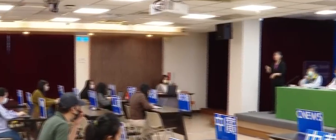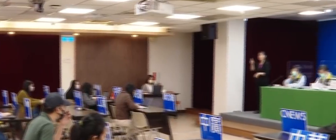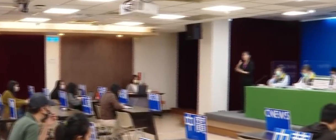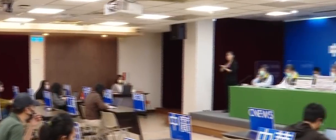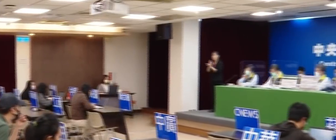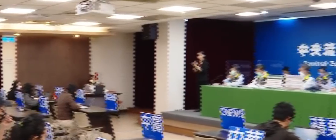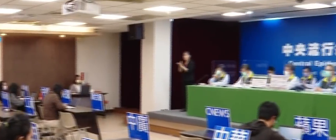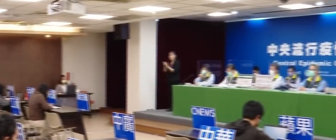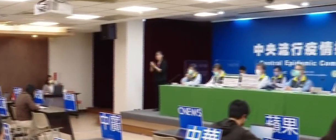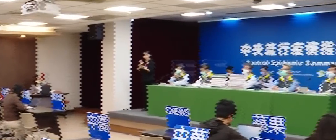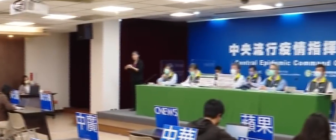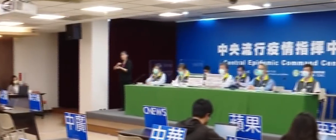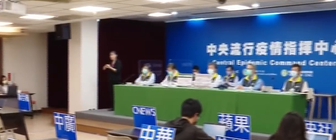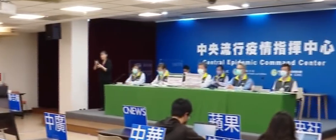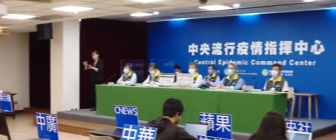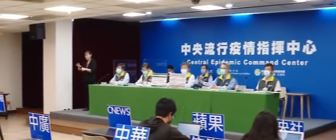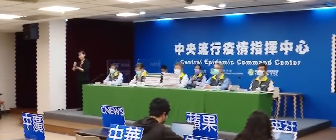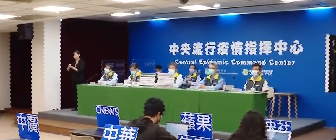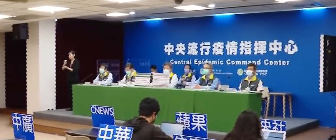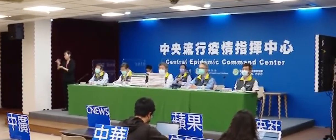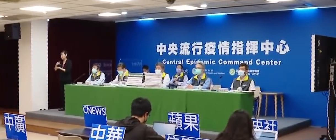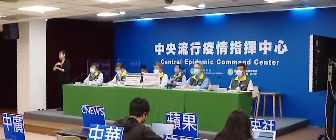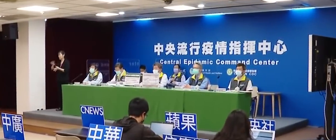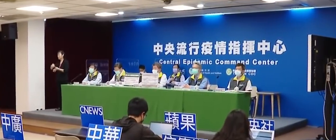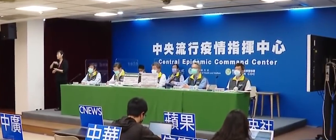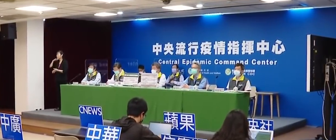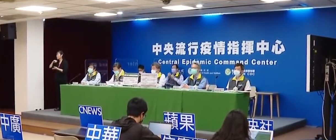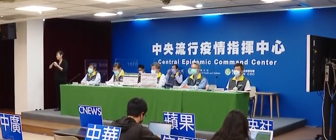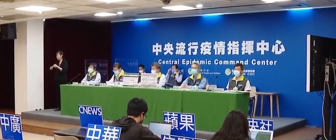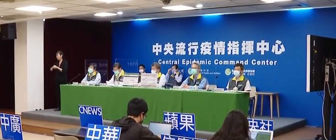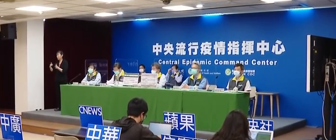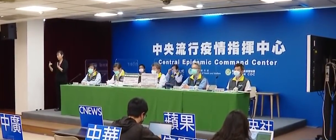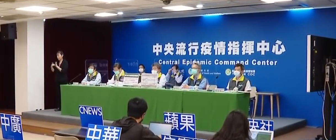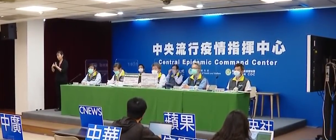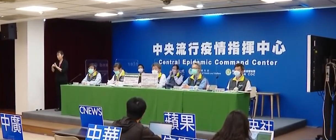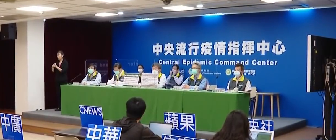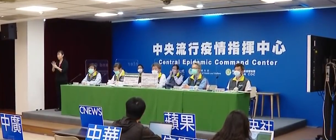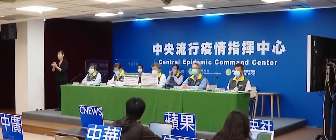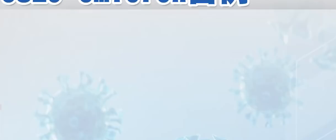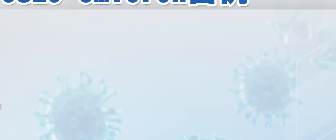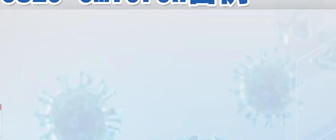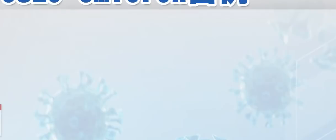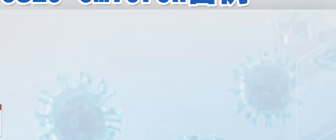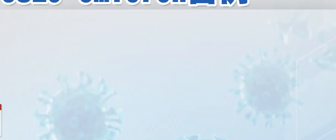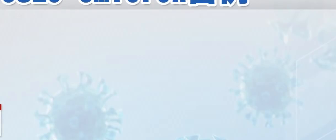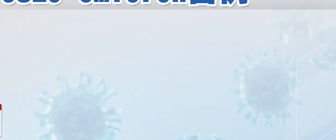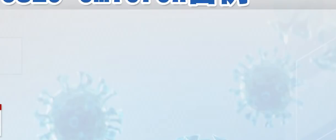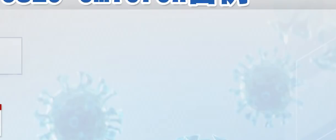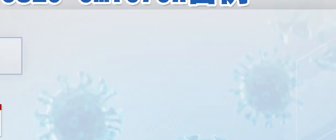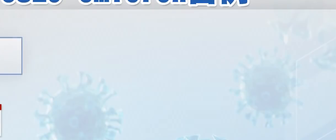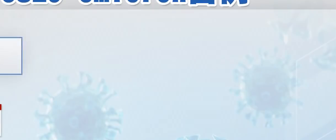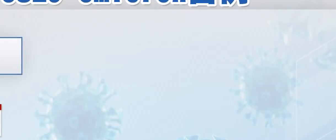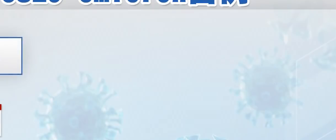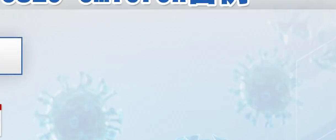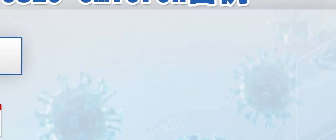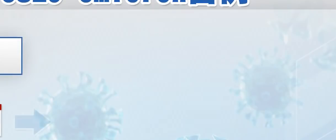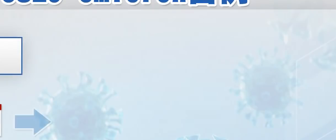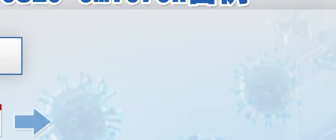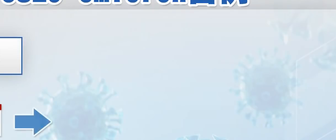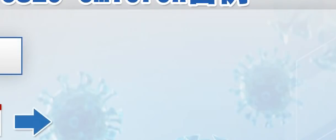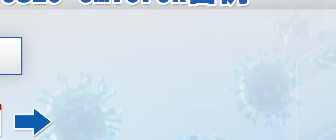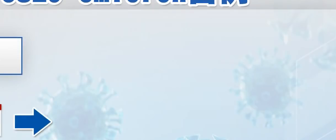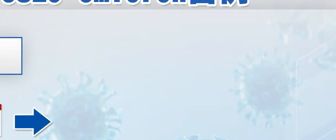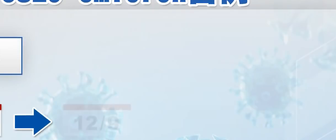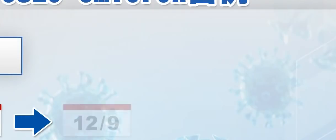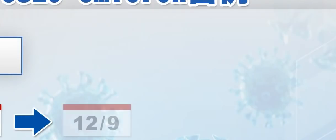国内出现首例 Omicron 确诊个案，按16829是十号公布的境外移入个案。指挥中心将个案的入境国从南非